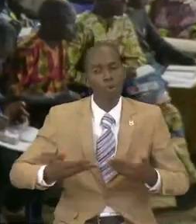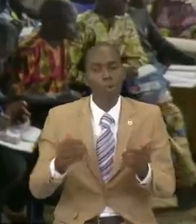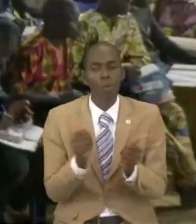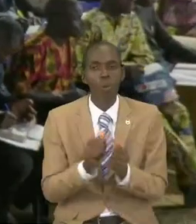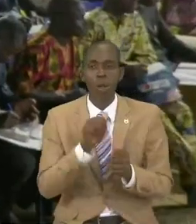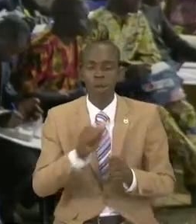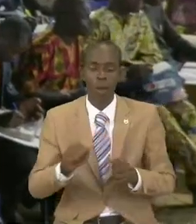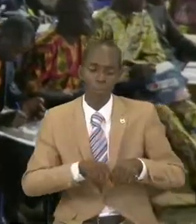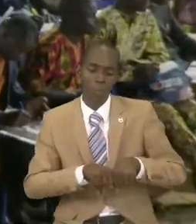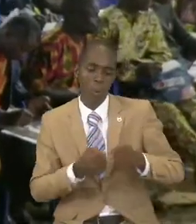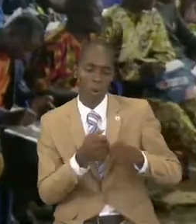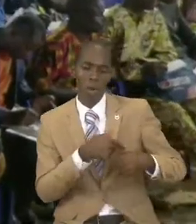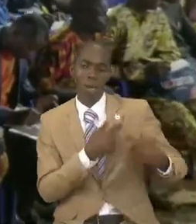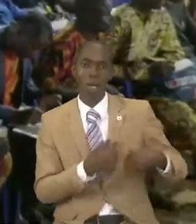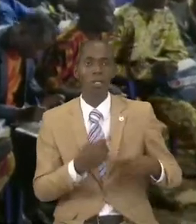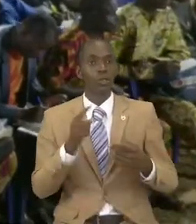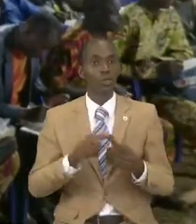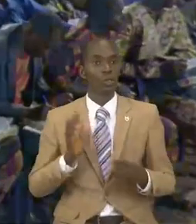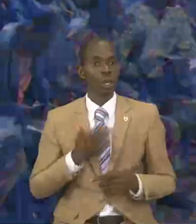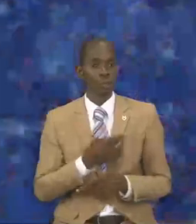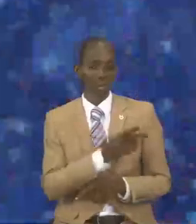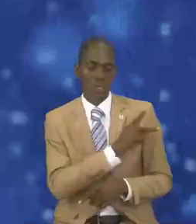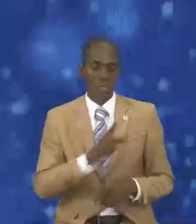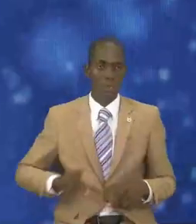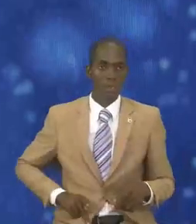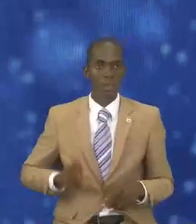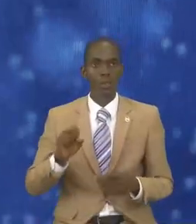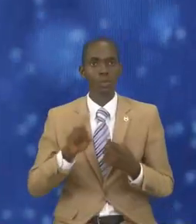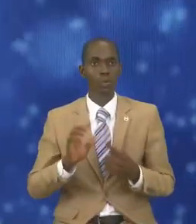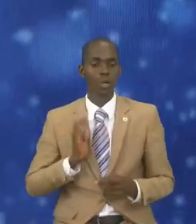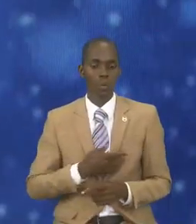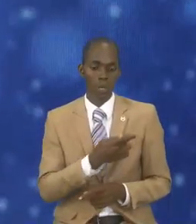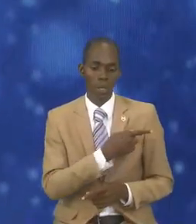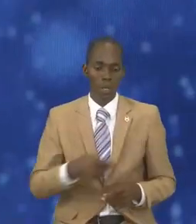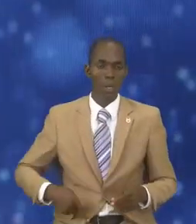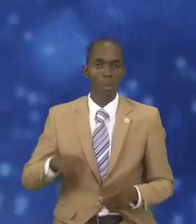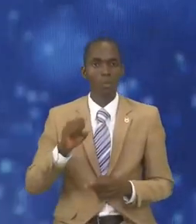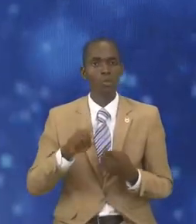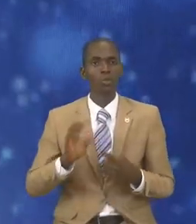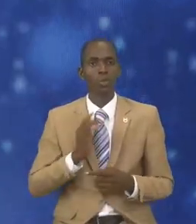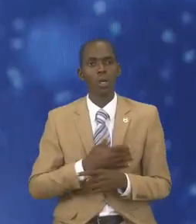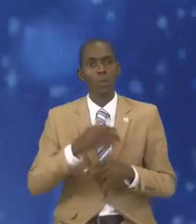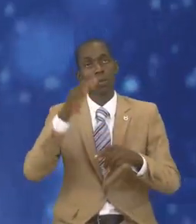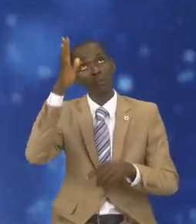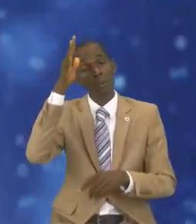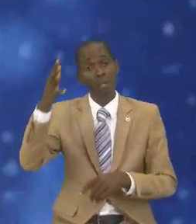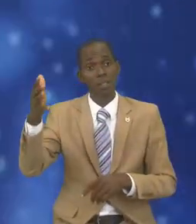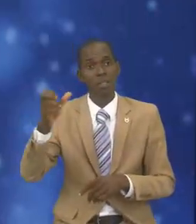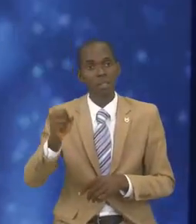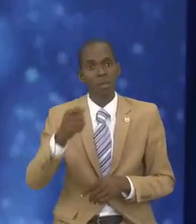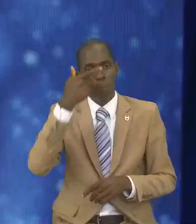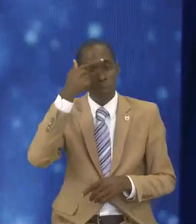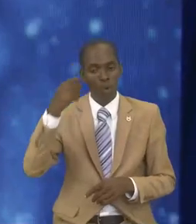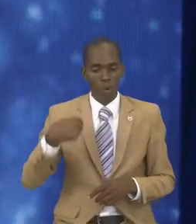avec un cœur brisé. Il dit, Seigneur, à nous la confusion de face, à nos rois, à nos chefs et à nos pères. Parce que nous